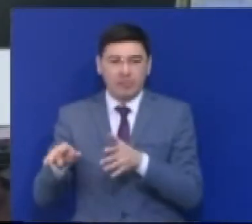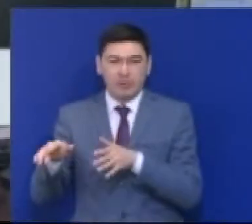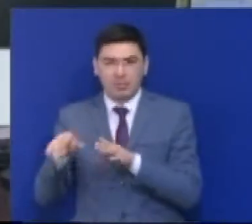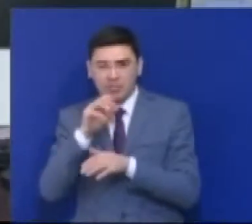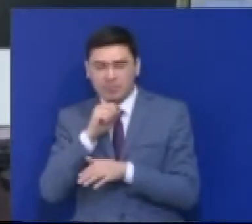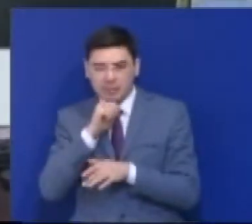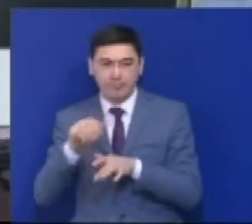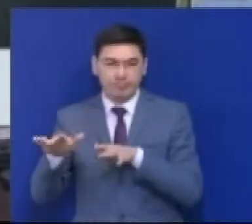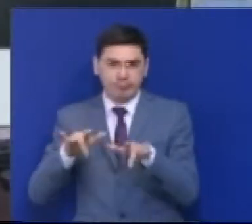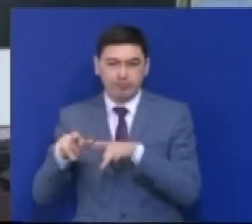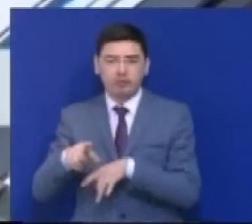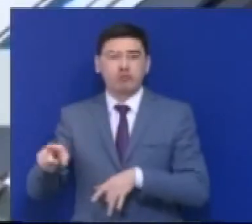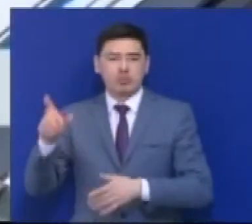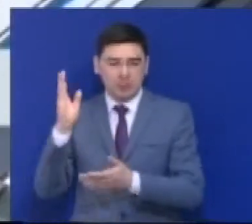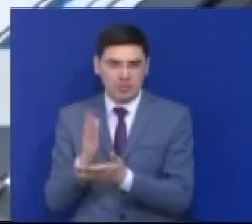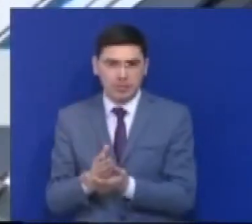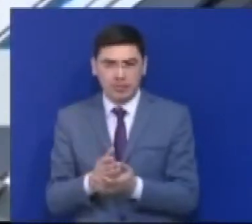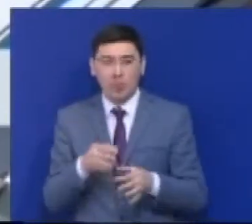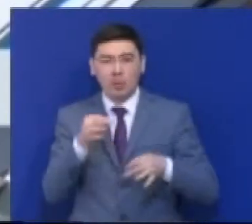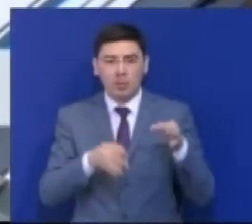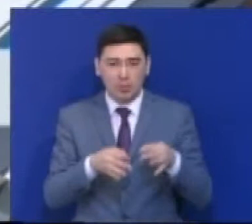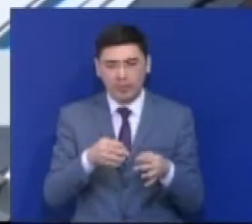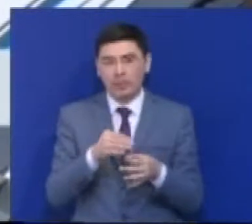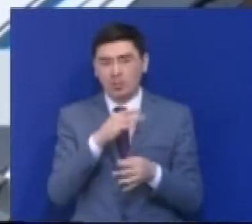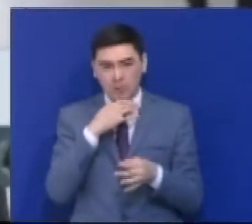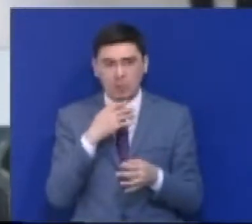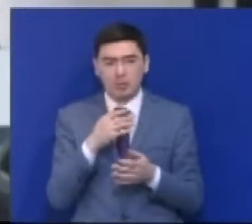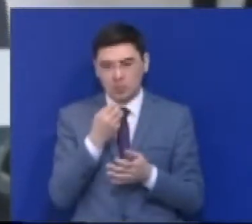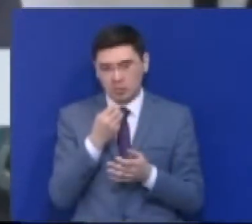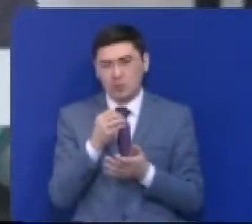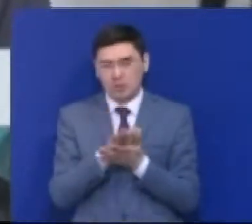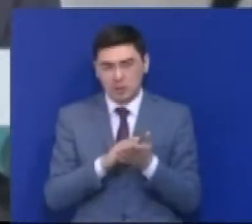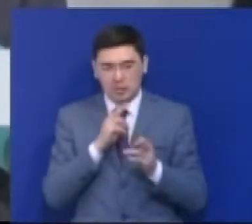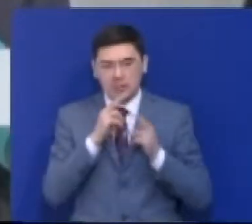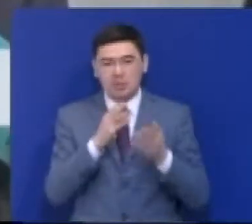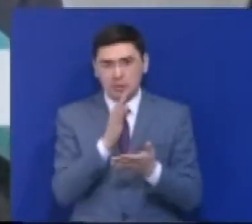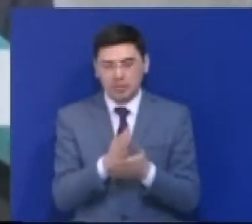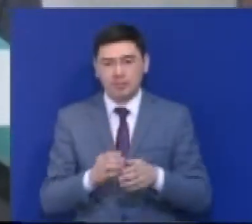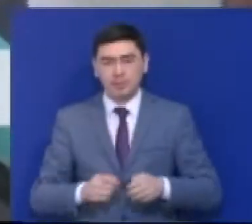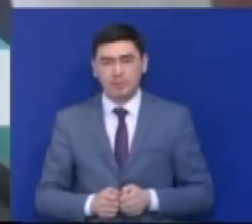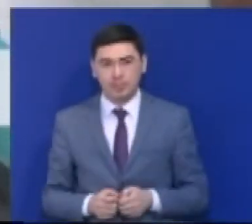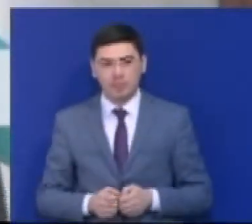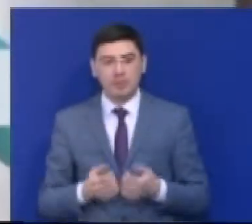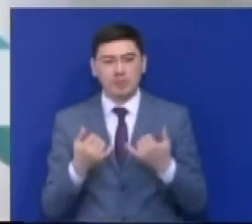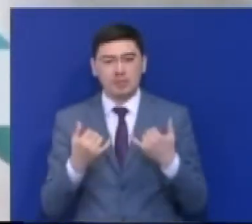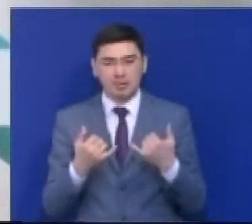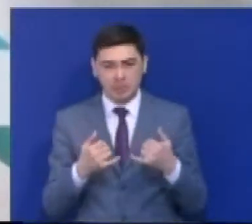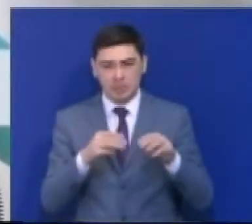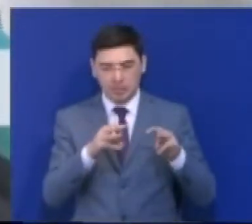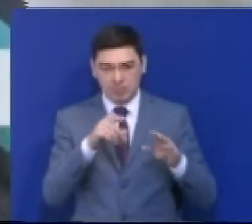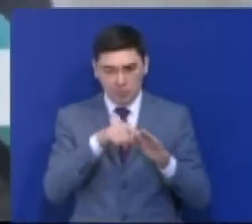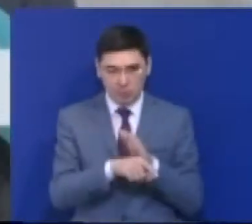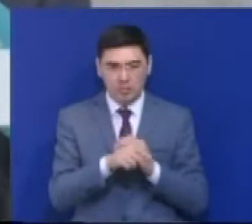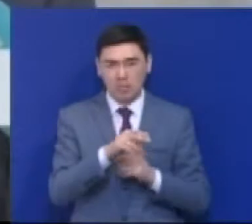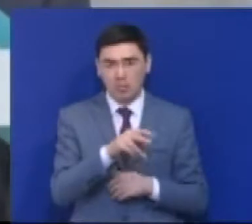жағдайда шағымданушы тараппен сотта келісімге келіп жатады. В настоящее время руководство министерства. Қазіргі күні ішкі істер